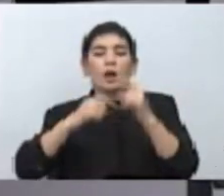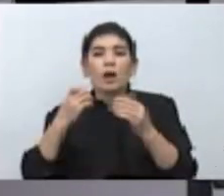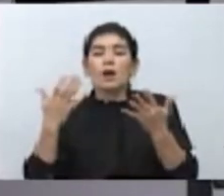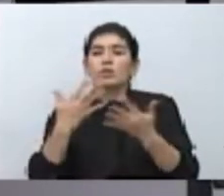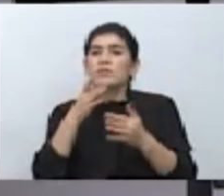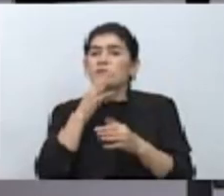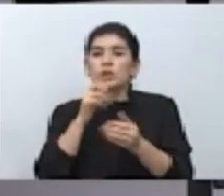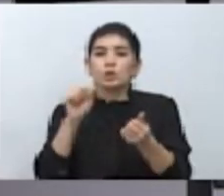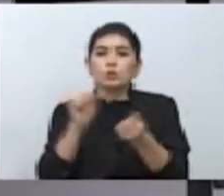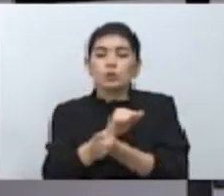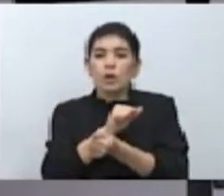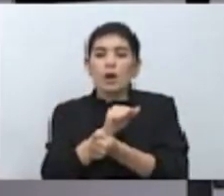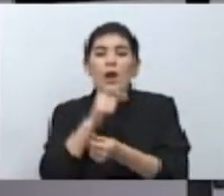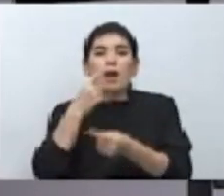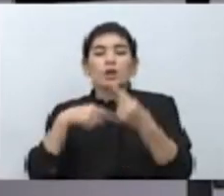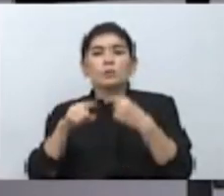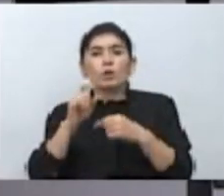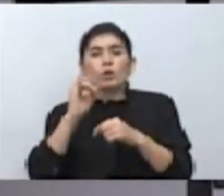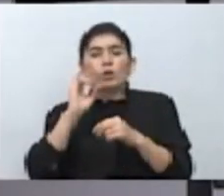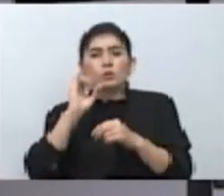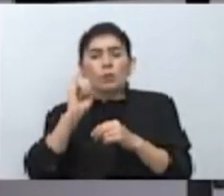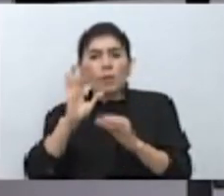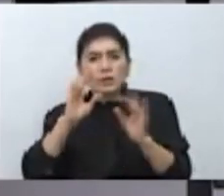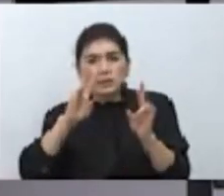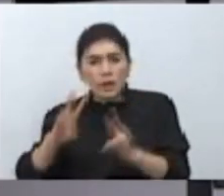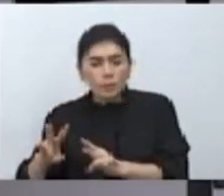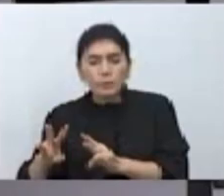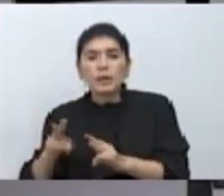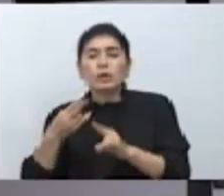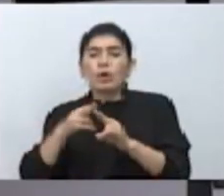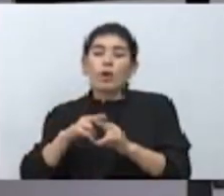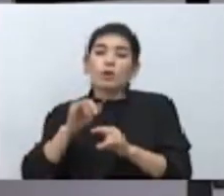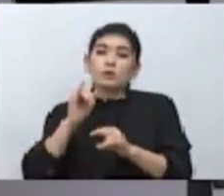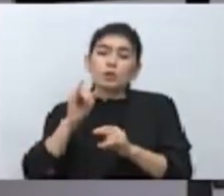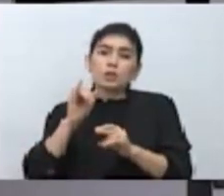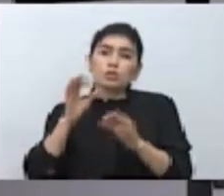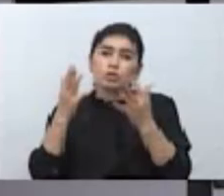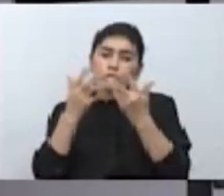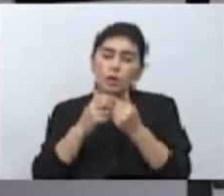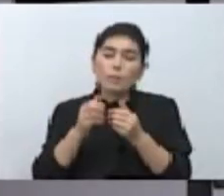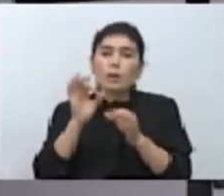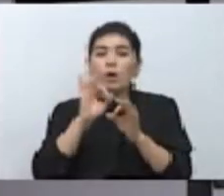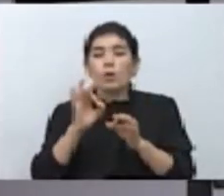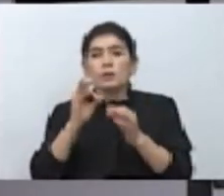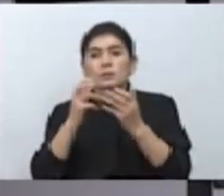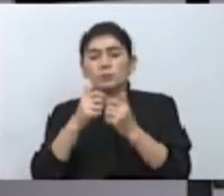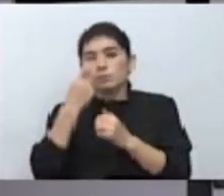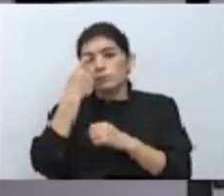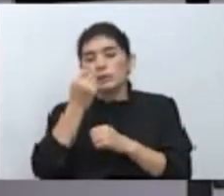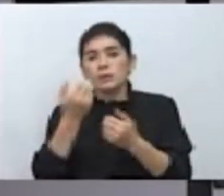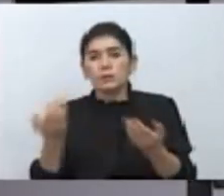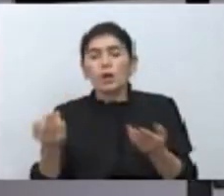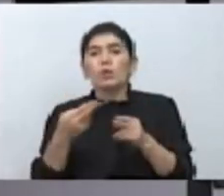qancha vaqtda qurib qolishi va uni qanday salbiy oqibatlarga olib kelishi mumkinligini hisob-kitob asosida aniqlash